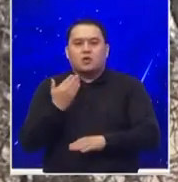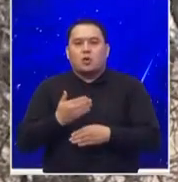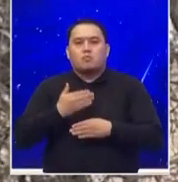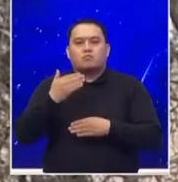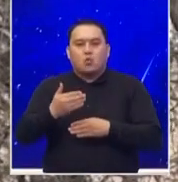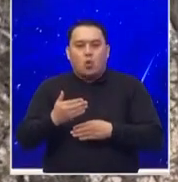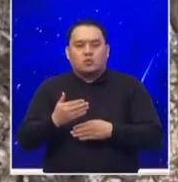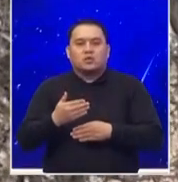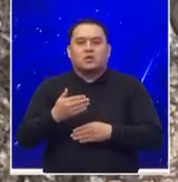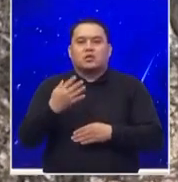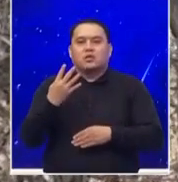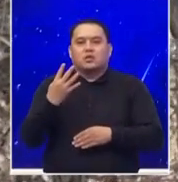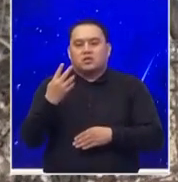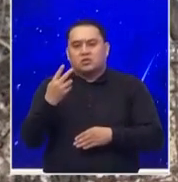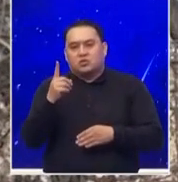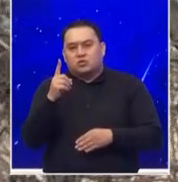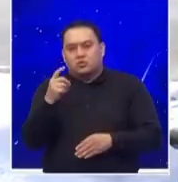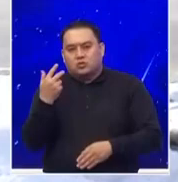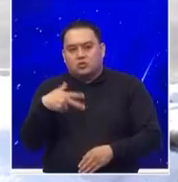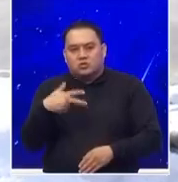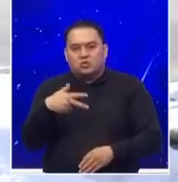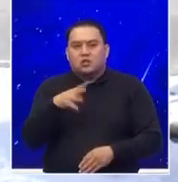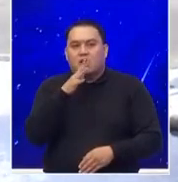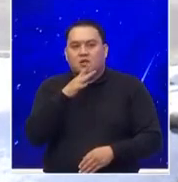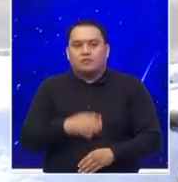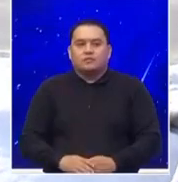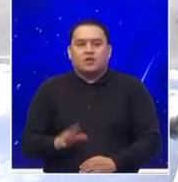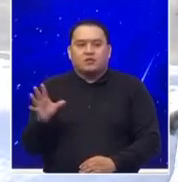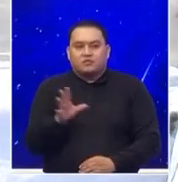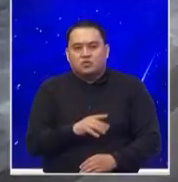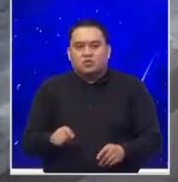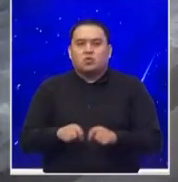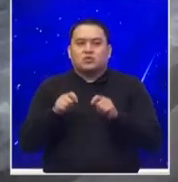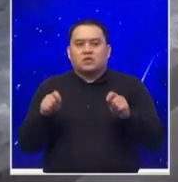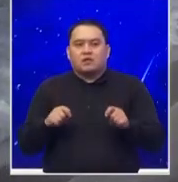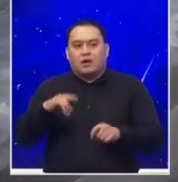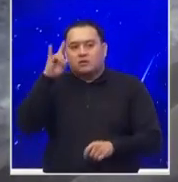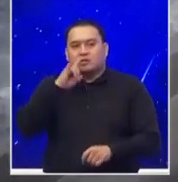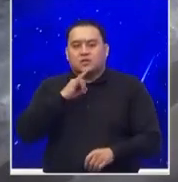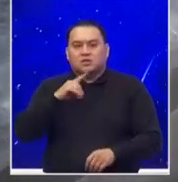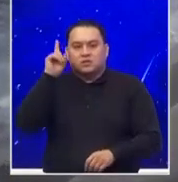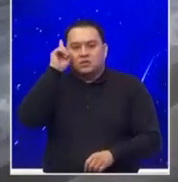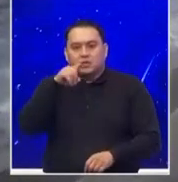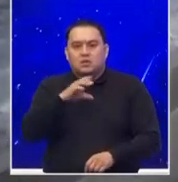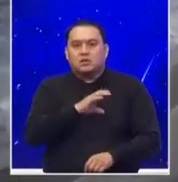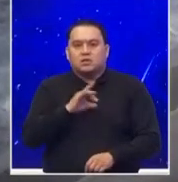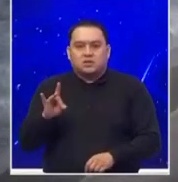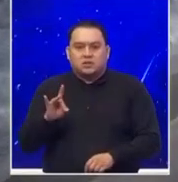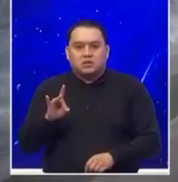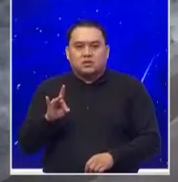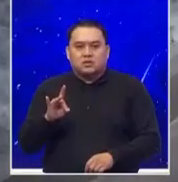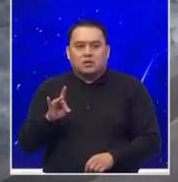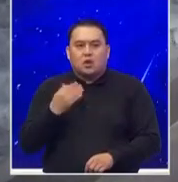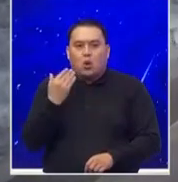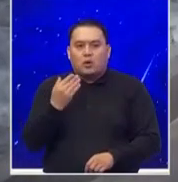степи прошло уже около 3 десятилетия. Он сделал все хорошее Казахстану. Да, я знаю. В советское время он